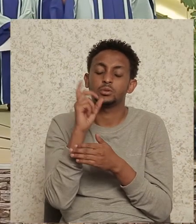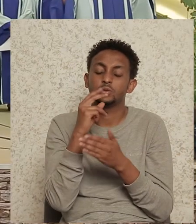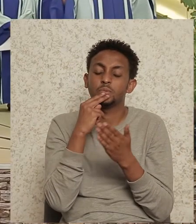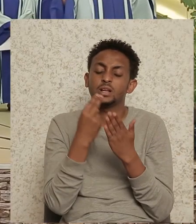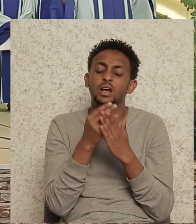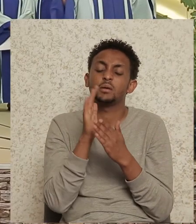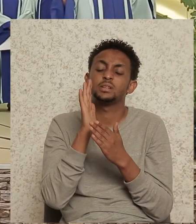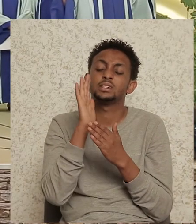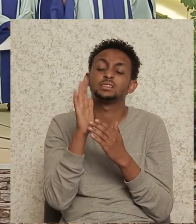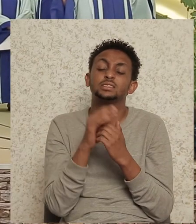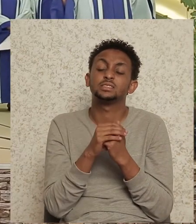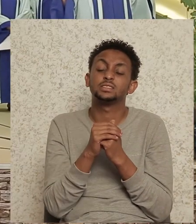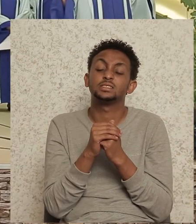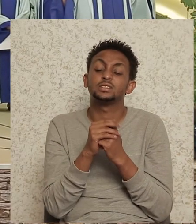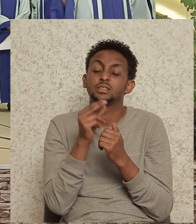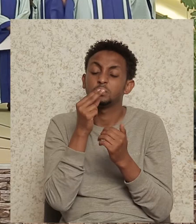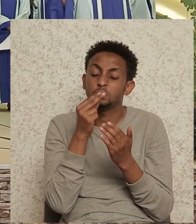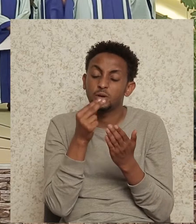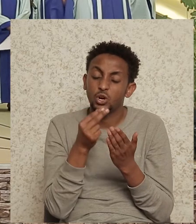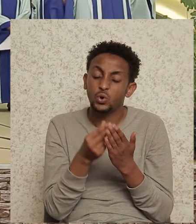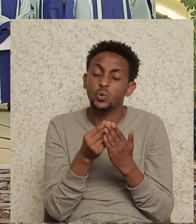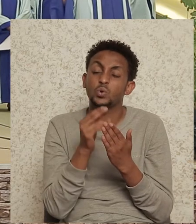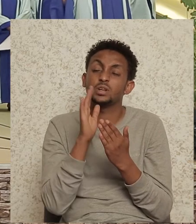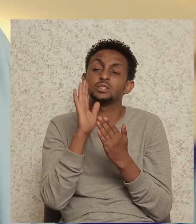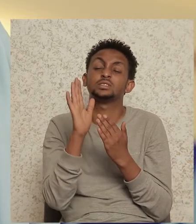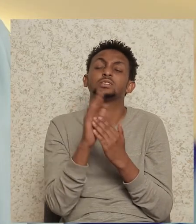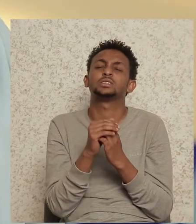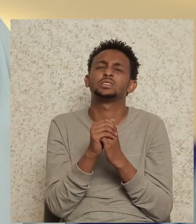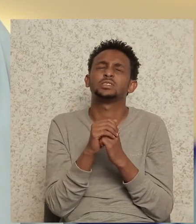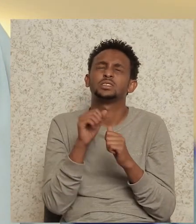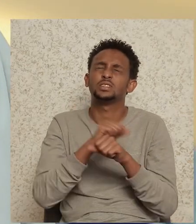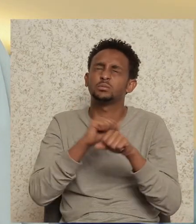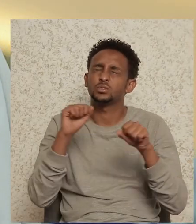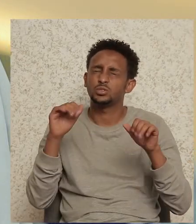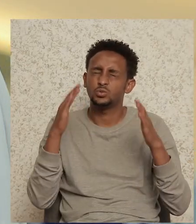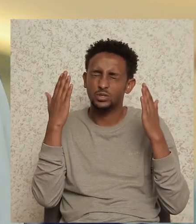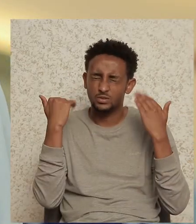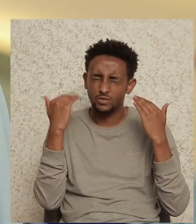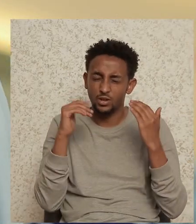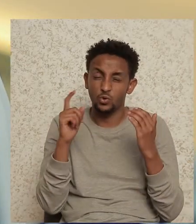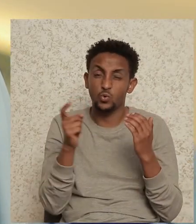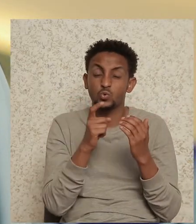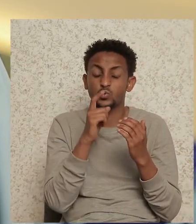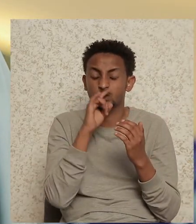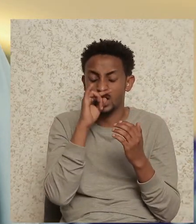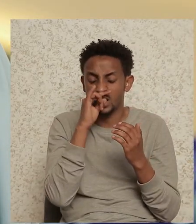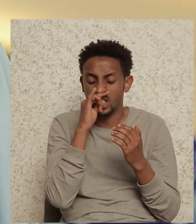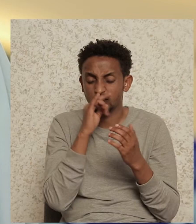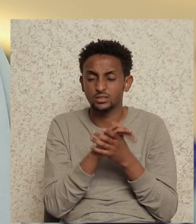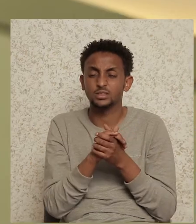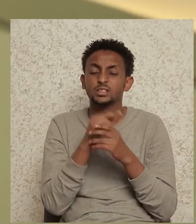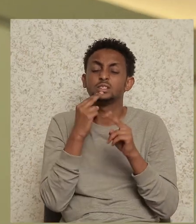እግዚአብሔር ሆይ መልካምነትህን በጎነትህን የምድሪቱ ተስፋ የሆኑ